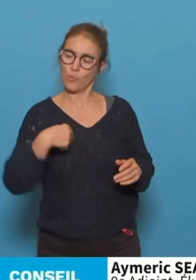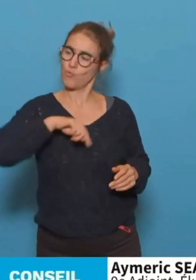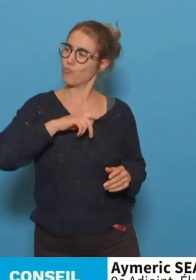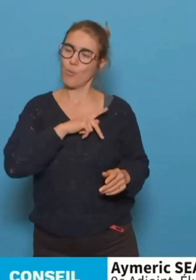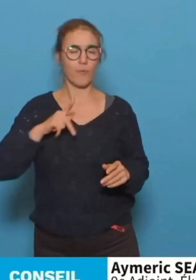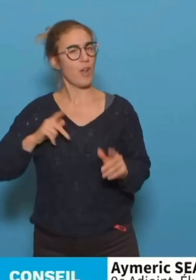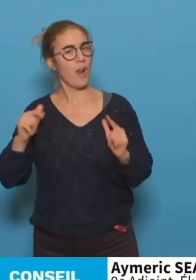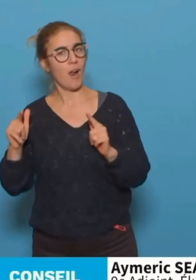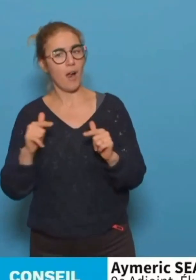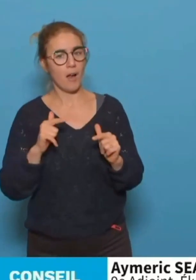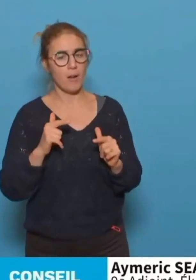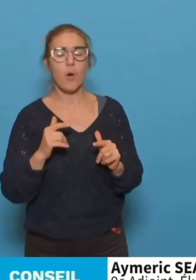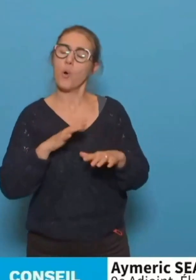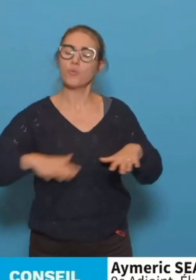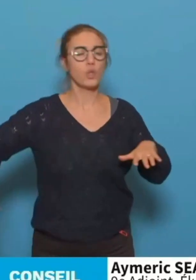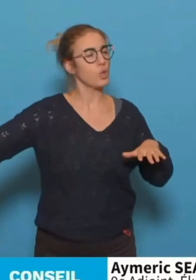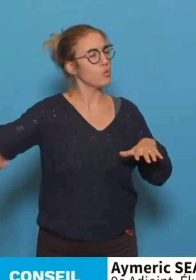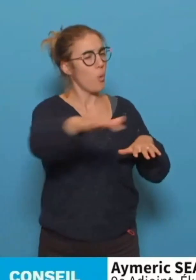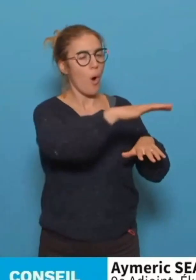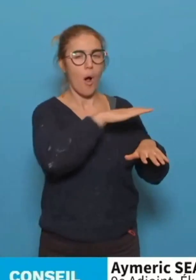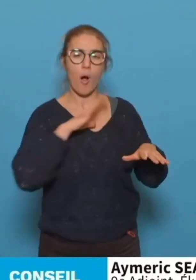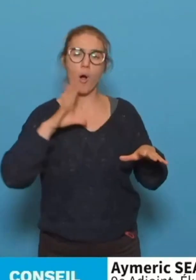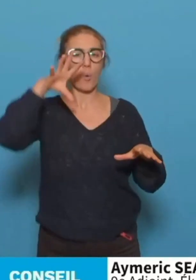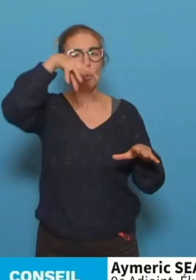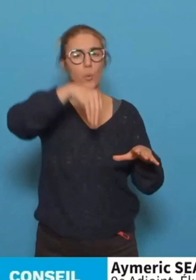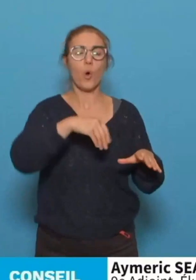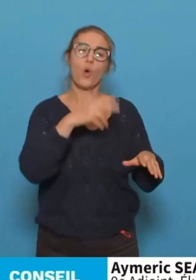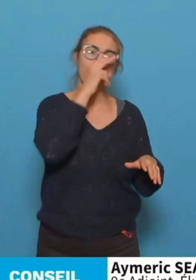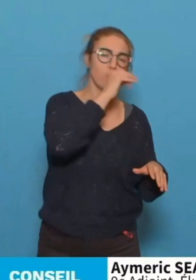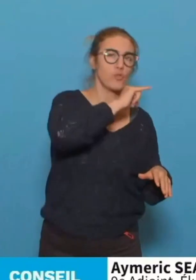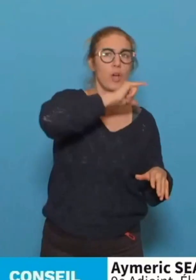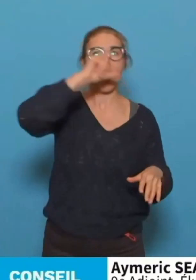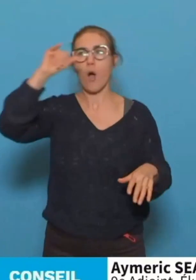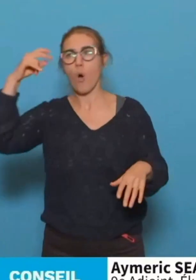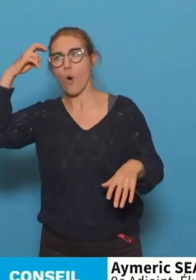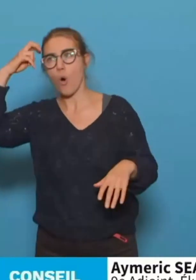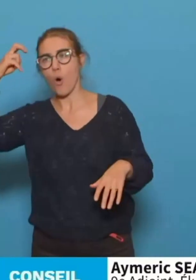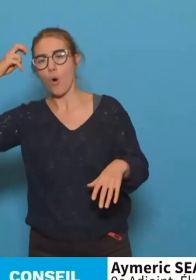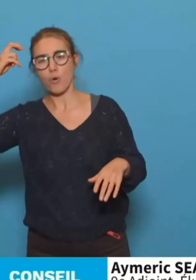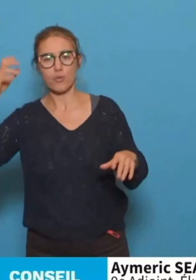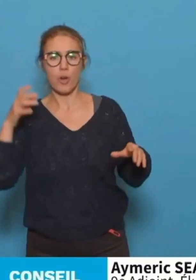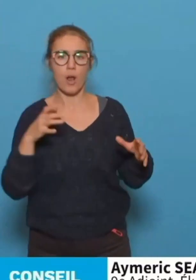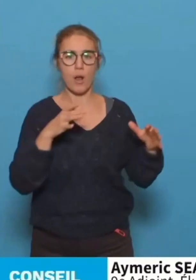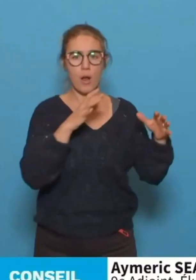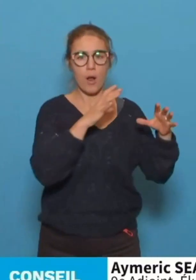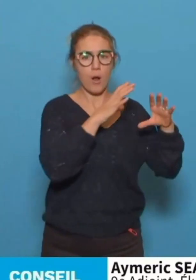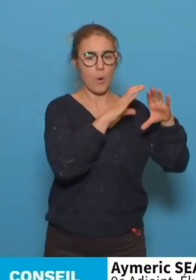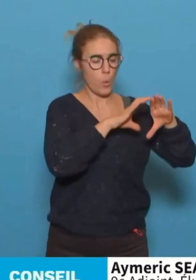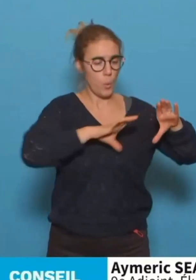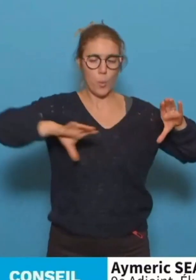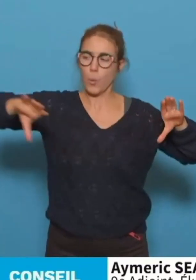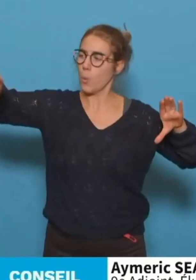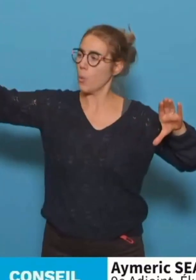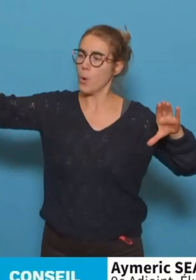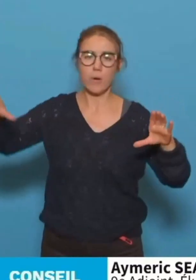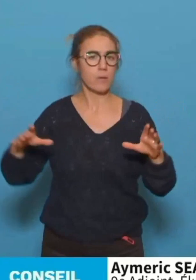toutes et tous, et au territoire, et de Nantes à Angers, et je crois sur ce bel axe de coopération Nantes-Angers qui est celui de notre région,